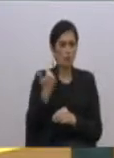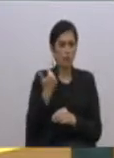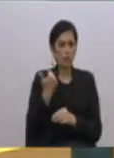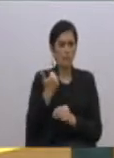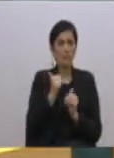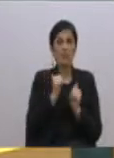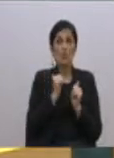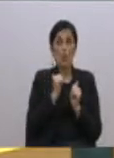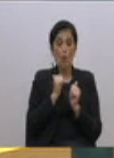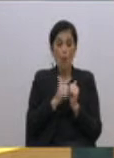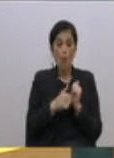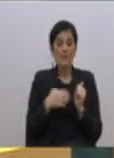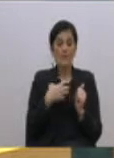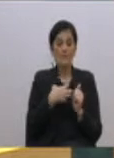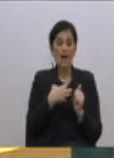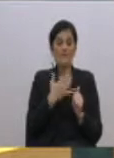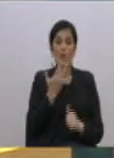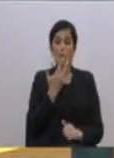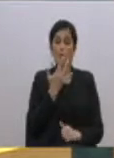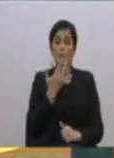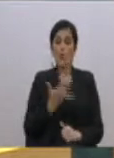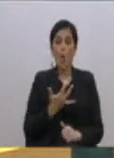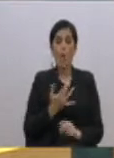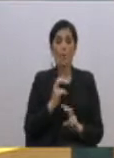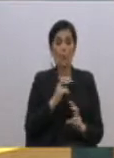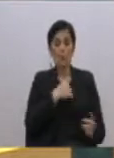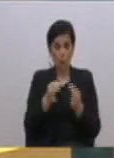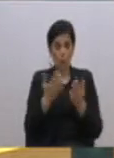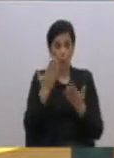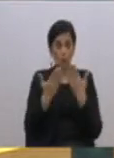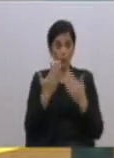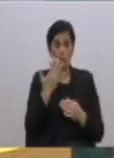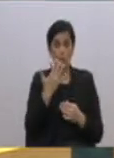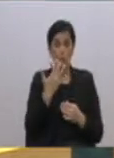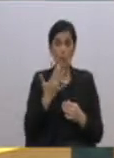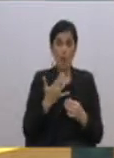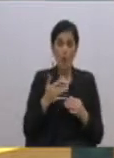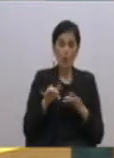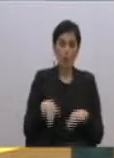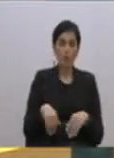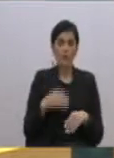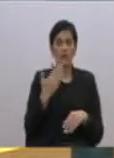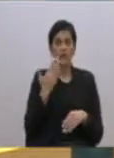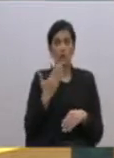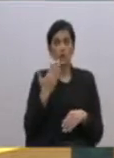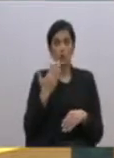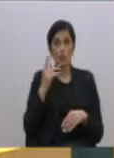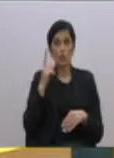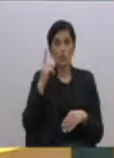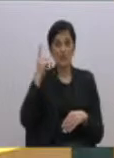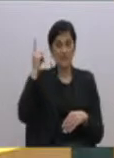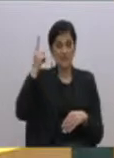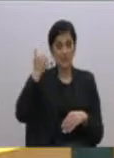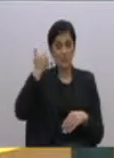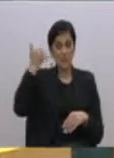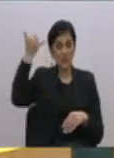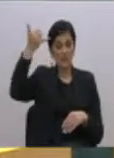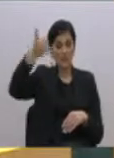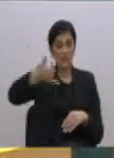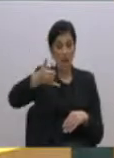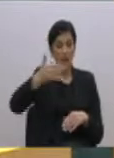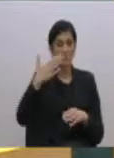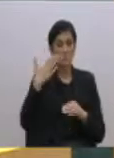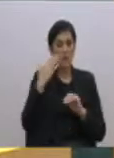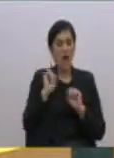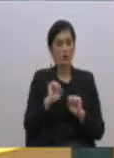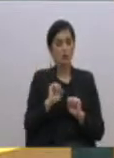covul twist da tavari comunisturi, da zgad muita netam sa samarto. Sore ti sari. Dacă mi-a tu cveca naș irdeva tu zemo dan dare caven, marța jule ba iseti unda